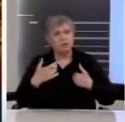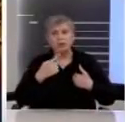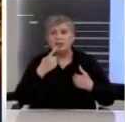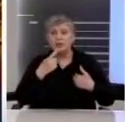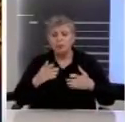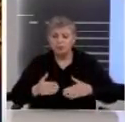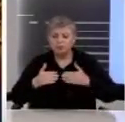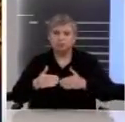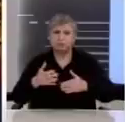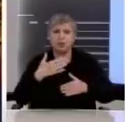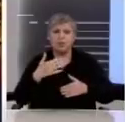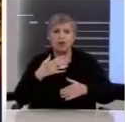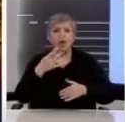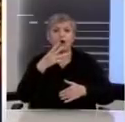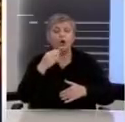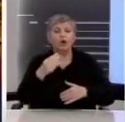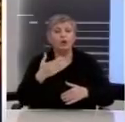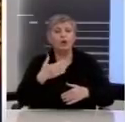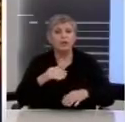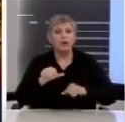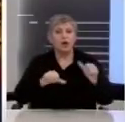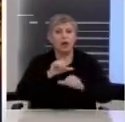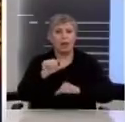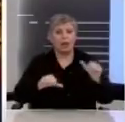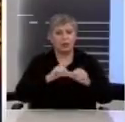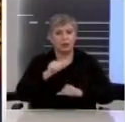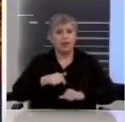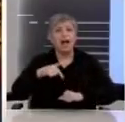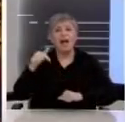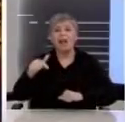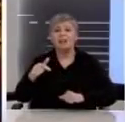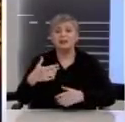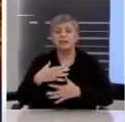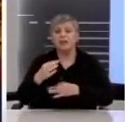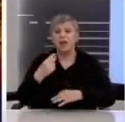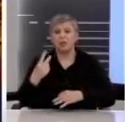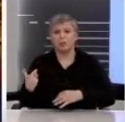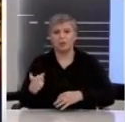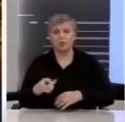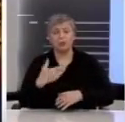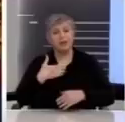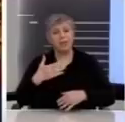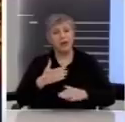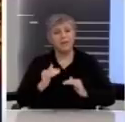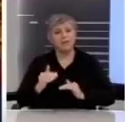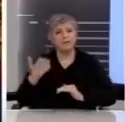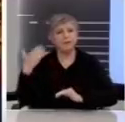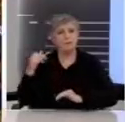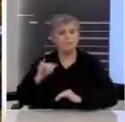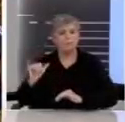εκπροσώπους σας στην Επιτροπή των Προέδρων να λένε να μην αναβληθεί η συζήτηση. Αυτό είναι η δειλία και το θράσος, κύριε